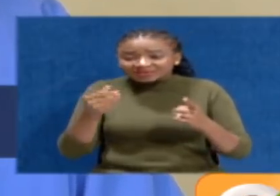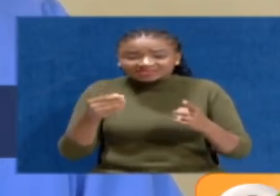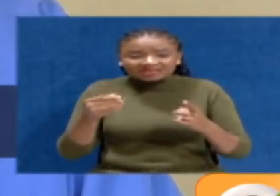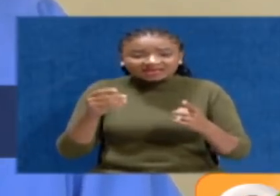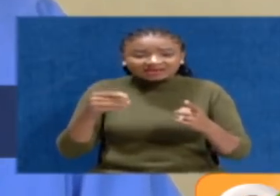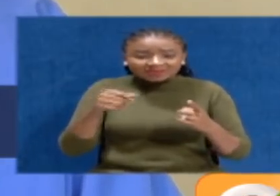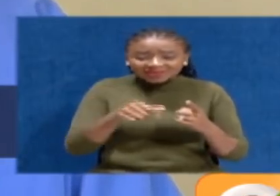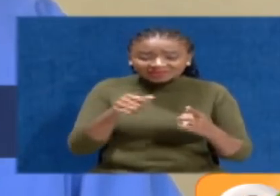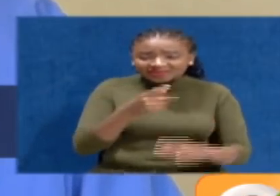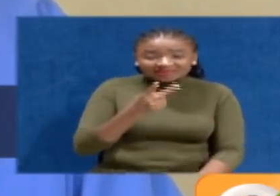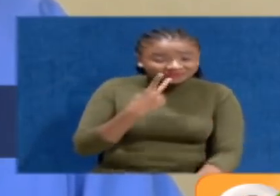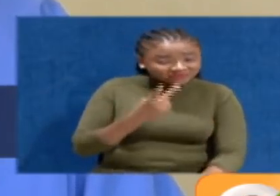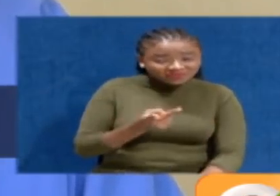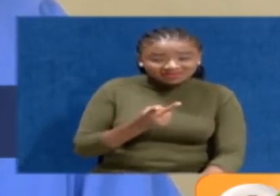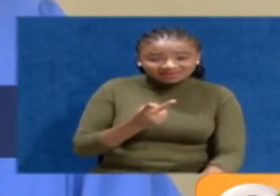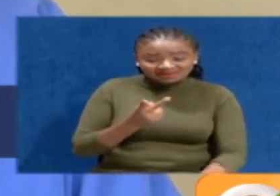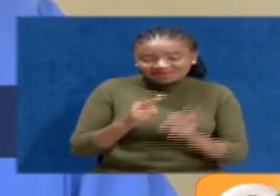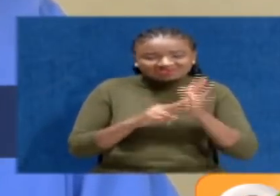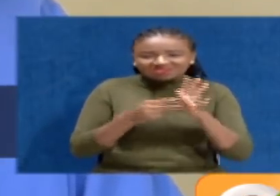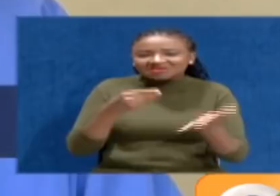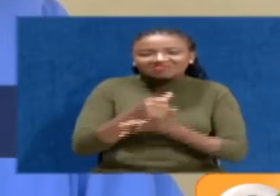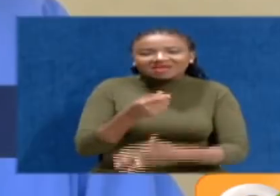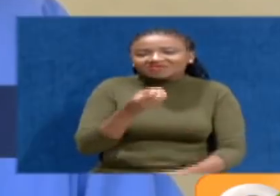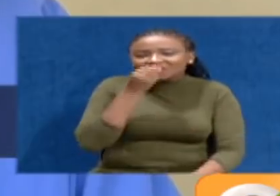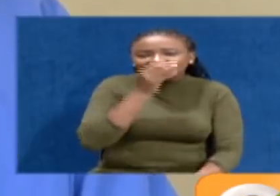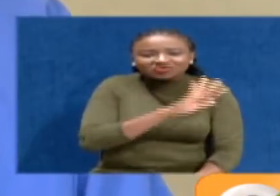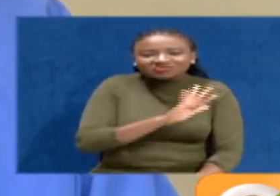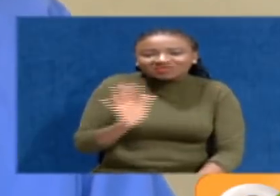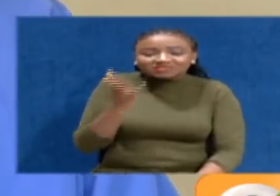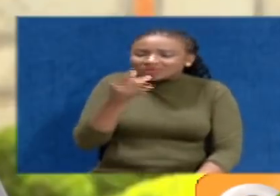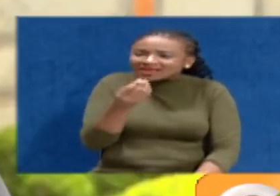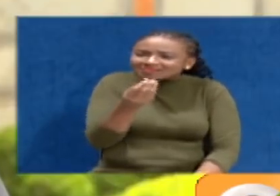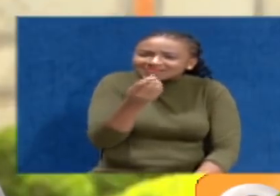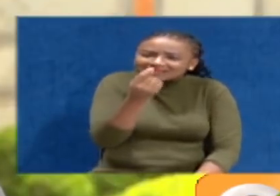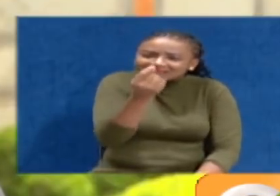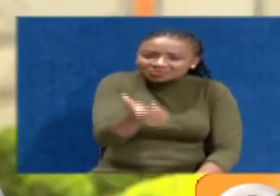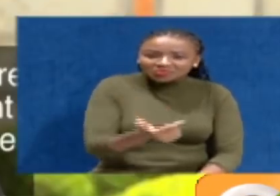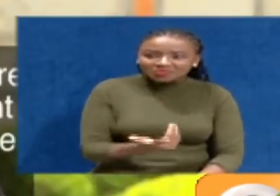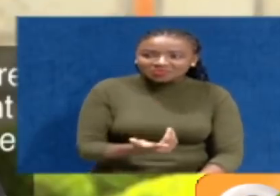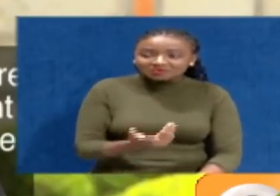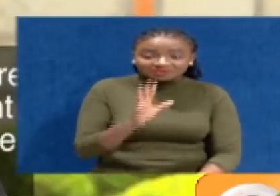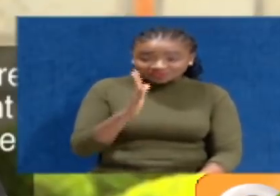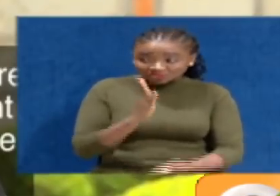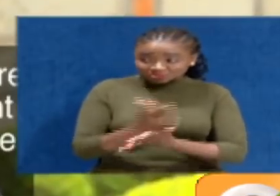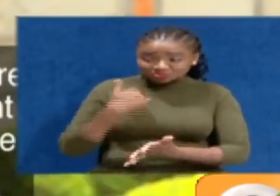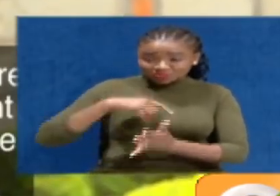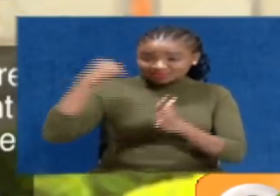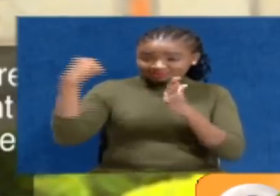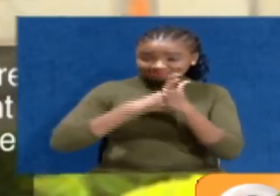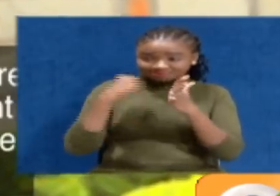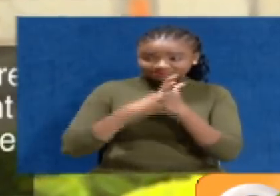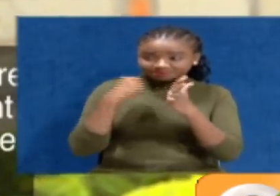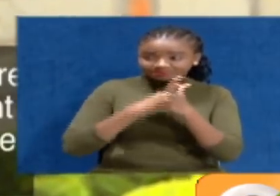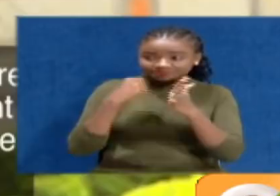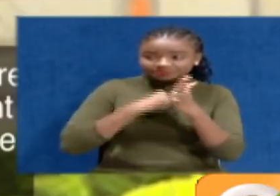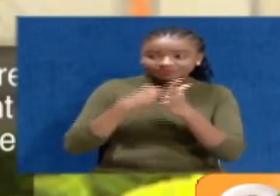pesa yenye mimi nalipa hapa, hiyo ni kama ya chakula tu ama nini. Ni pesa kidogo tu. Sisi tumejaribu